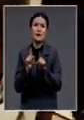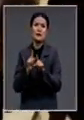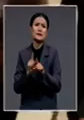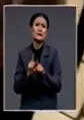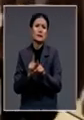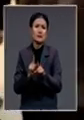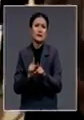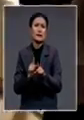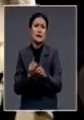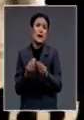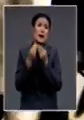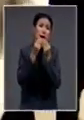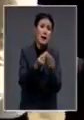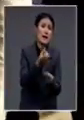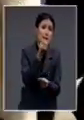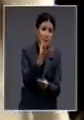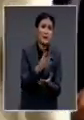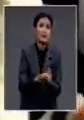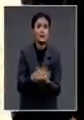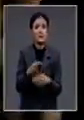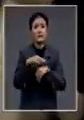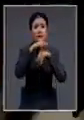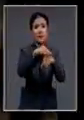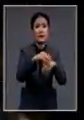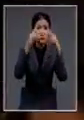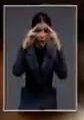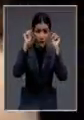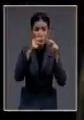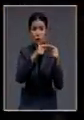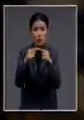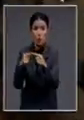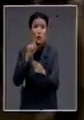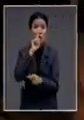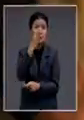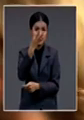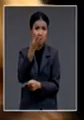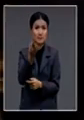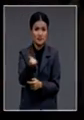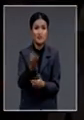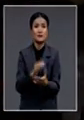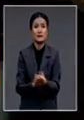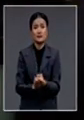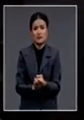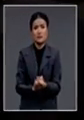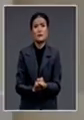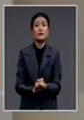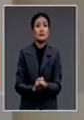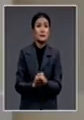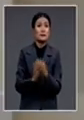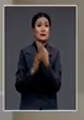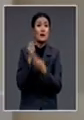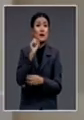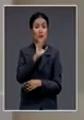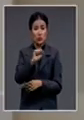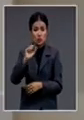งๆให้ดำรงตำแหน่งนายกรัฐมนตรีต่างเป็นทางการต่อเป็นสมัยที่4ในการประชุม สภาผู้แทนราษฎรในกรุงเบอร์ลินเมื่อวาน